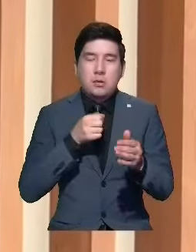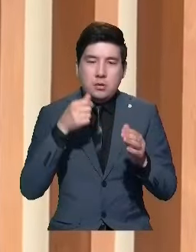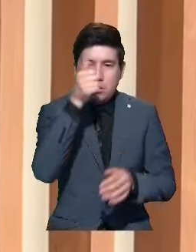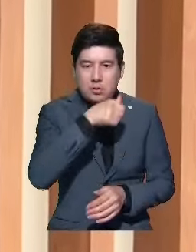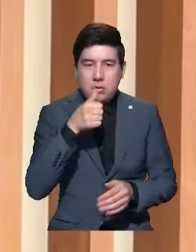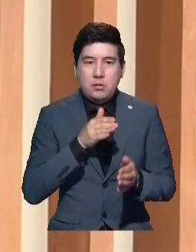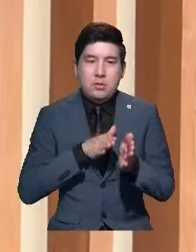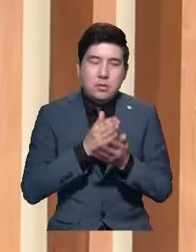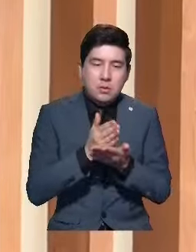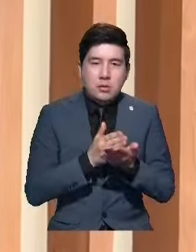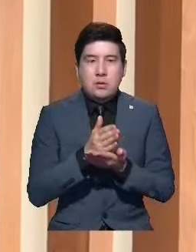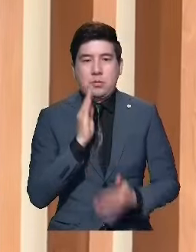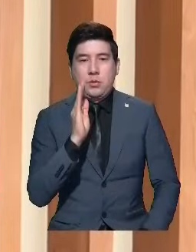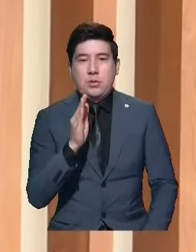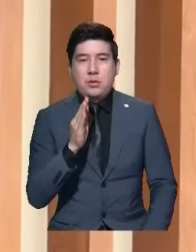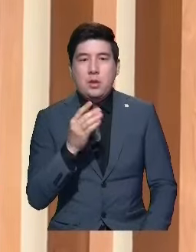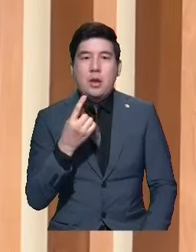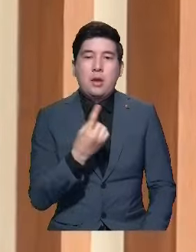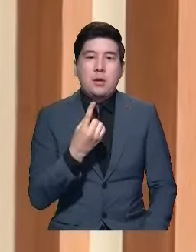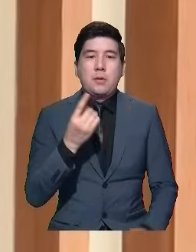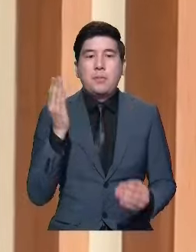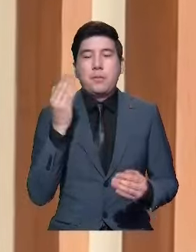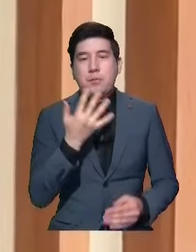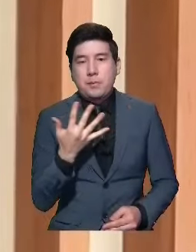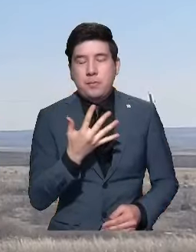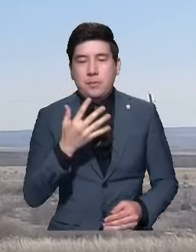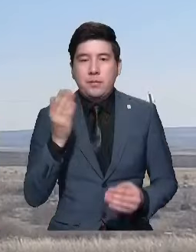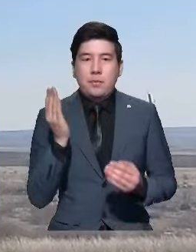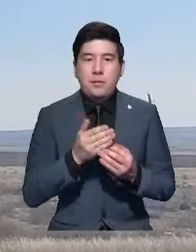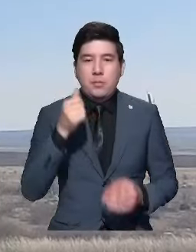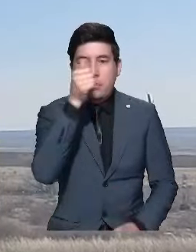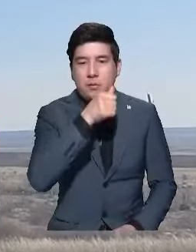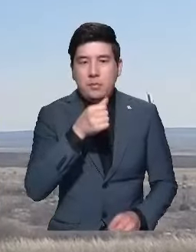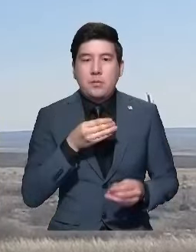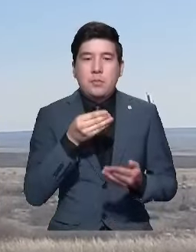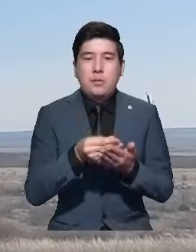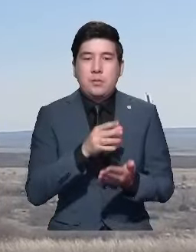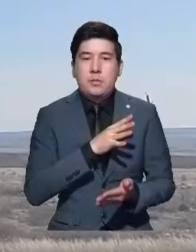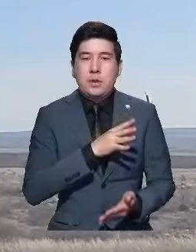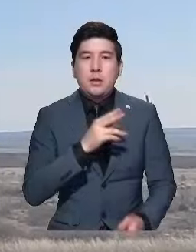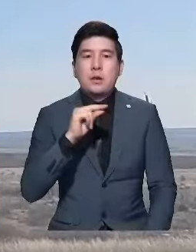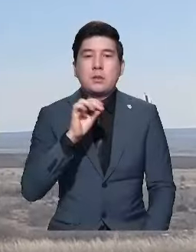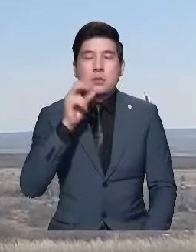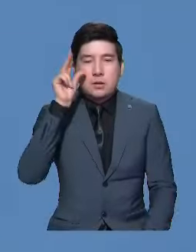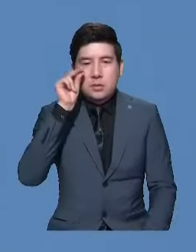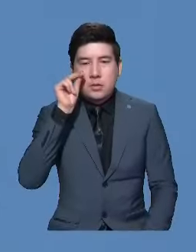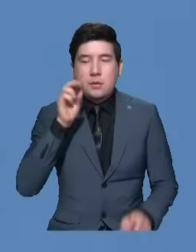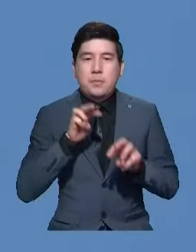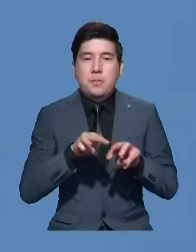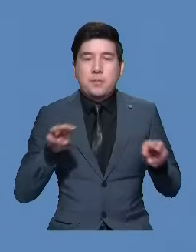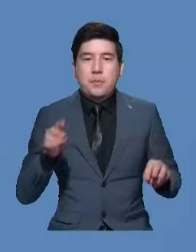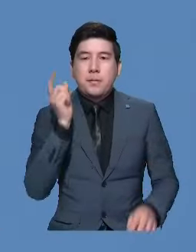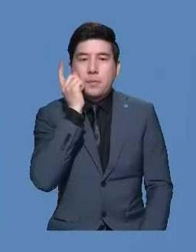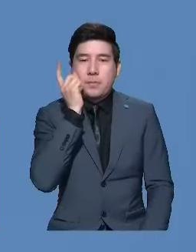Жоба аясында 1,5 триллион теңге инвестициялар келеді. Цифрлық даму министрлігі сапасыз интернет үшін ұялы